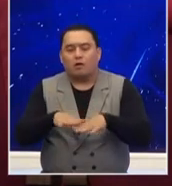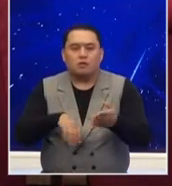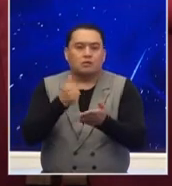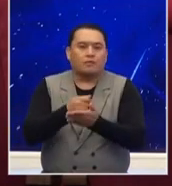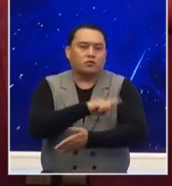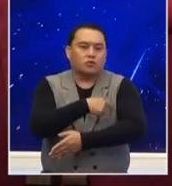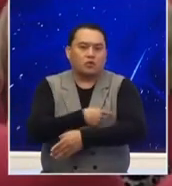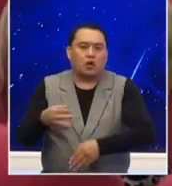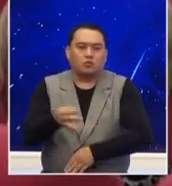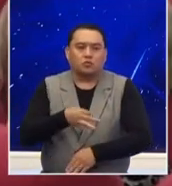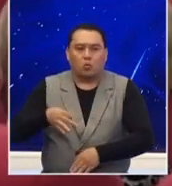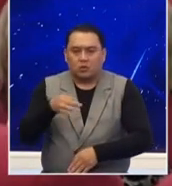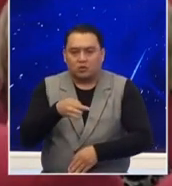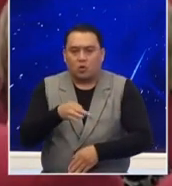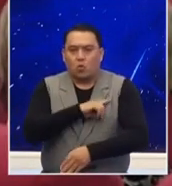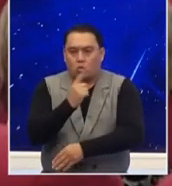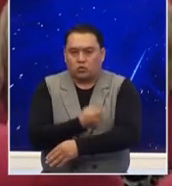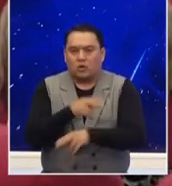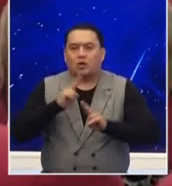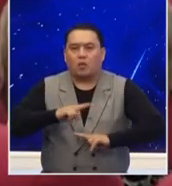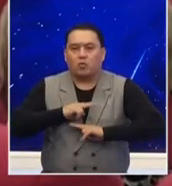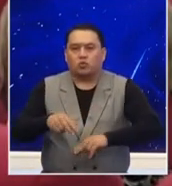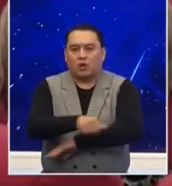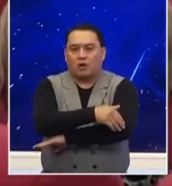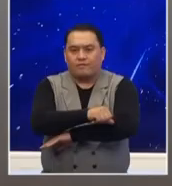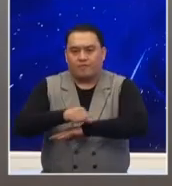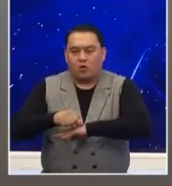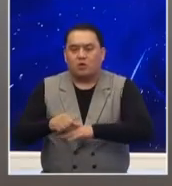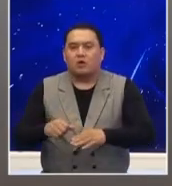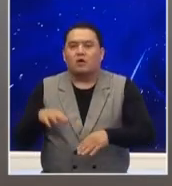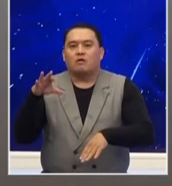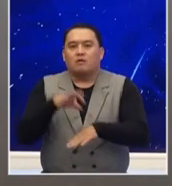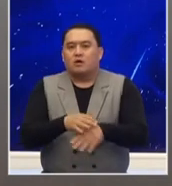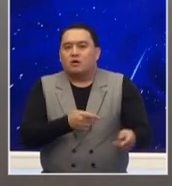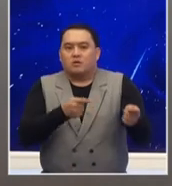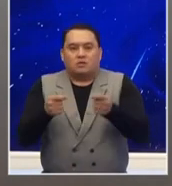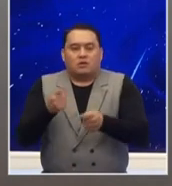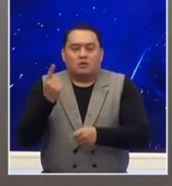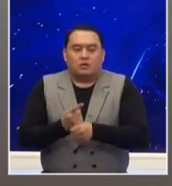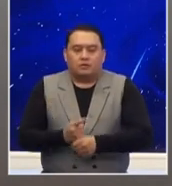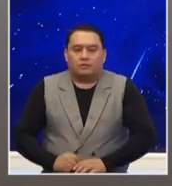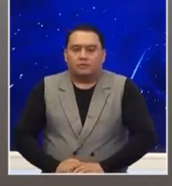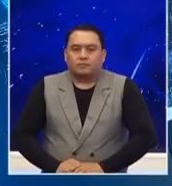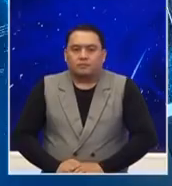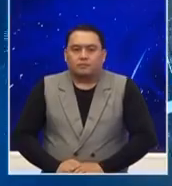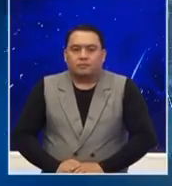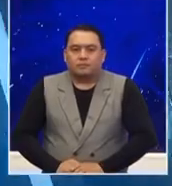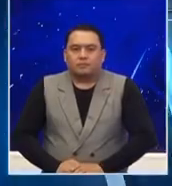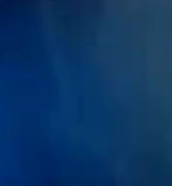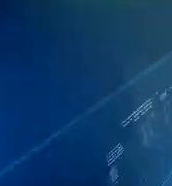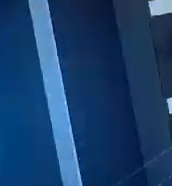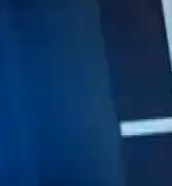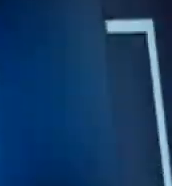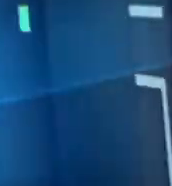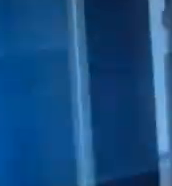главному санврачу Алматинской области усилить работу на границе. Завозных фактов быть не должно, подытожил глава края. Дамир Анитов,